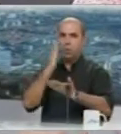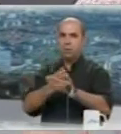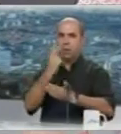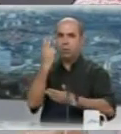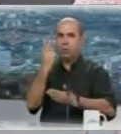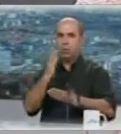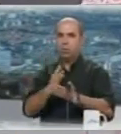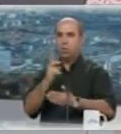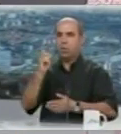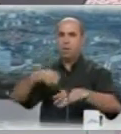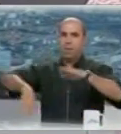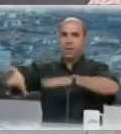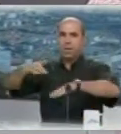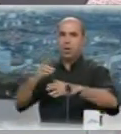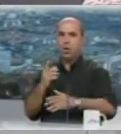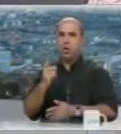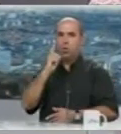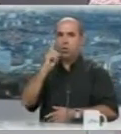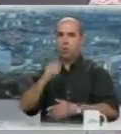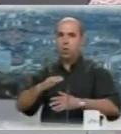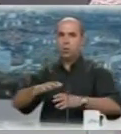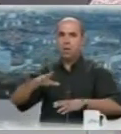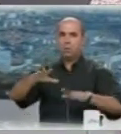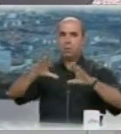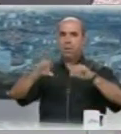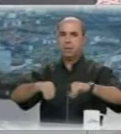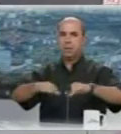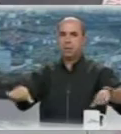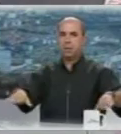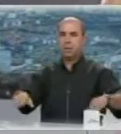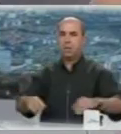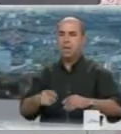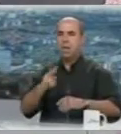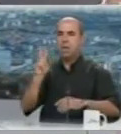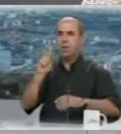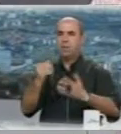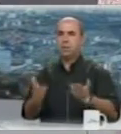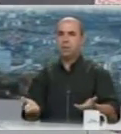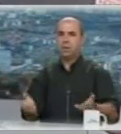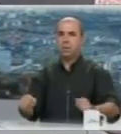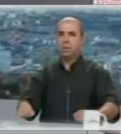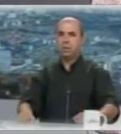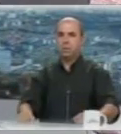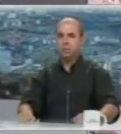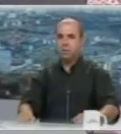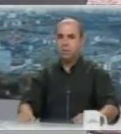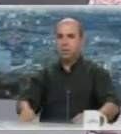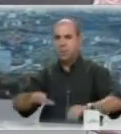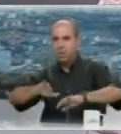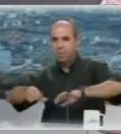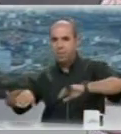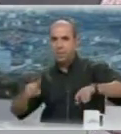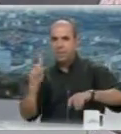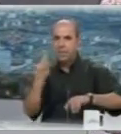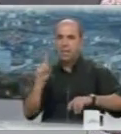دوودة البحرية والدوودة المدينة. ودوودة البحرية هي مدينة ثانوية أو فرعية تابعة للدوودة وتقع بين